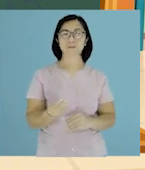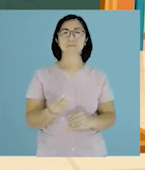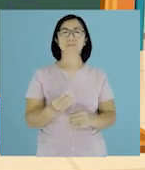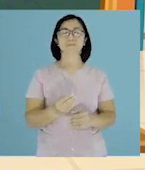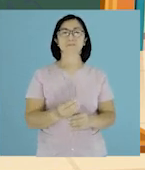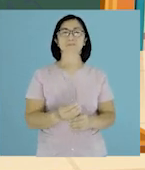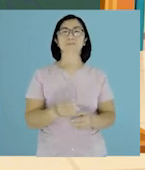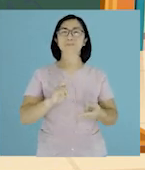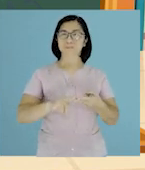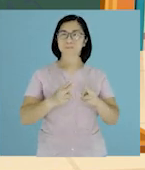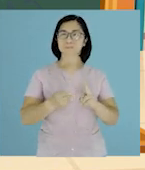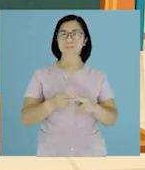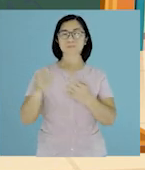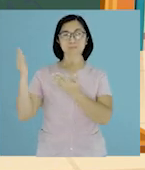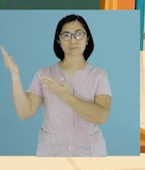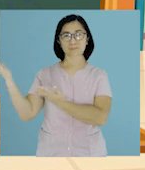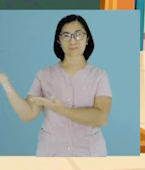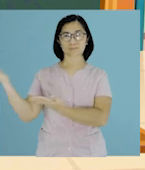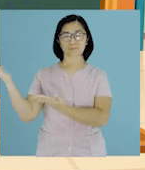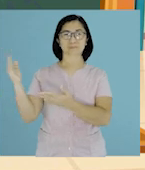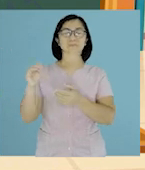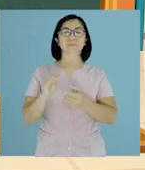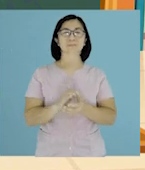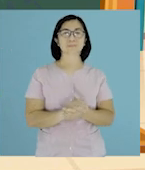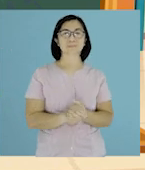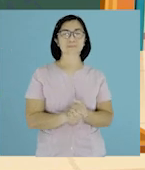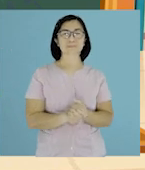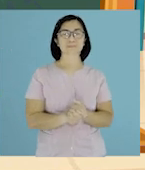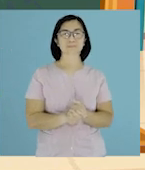kakaunti. Sa mga numerong ito,